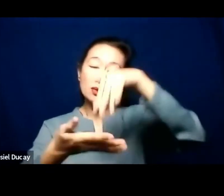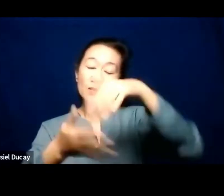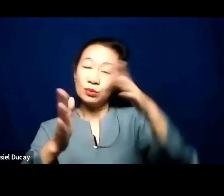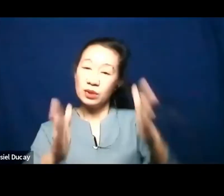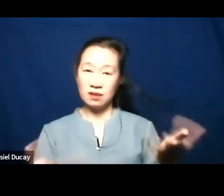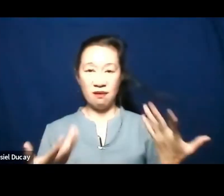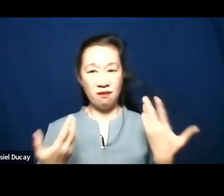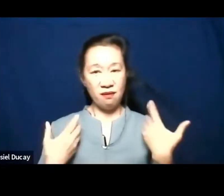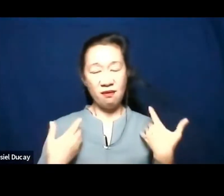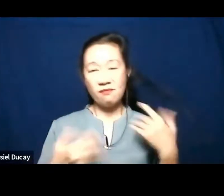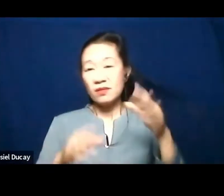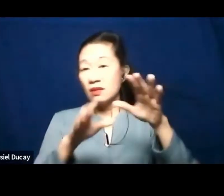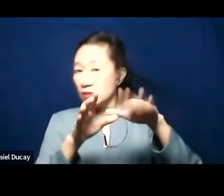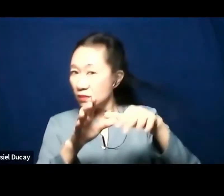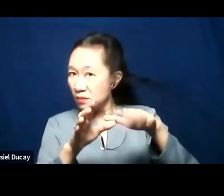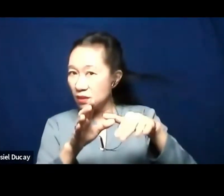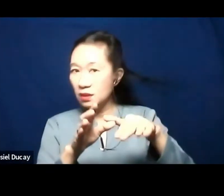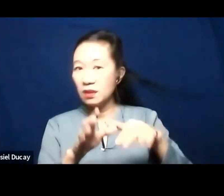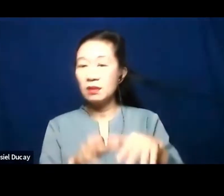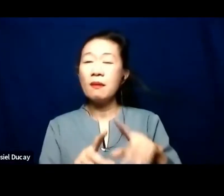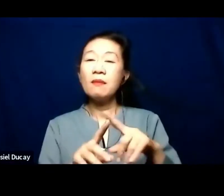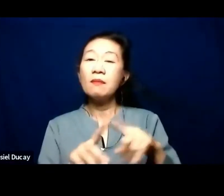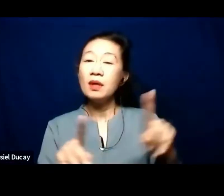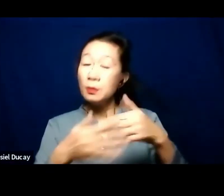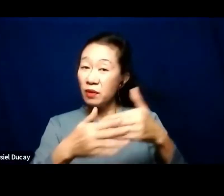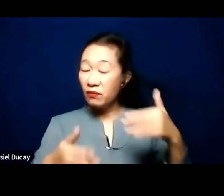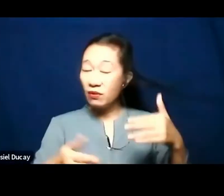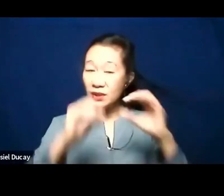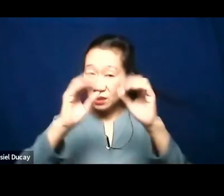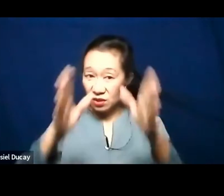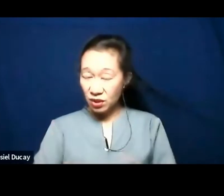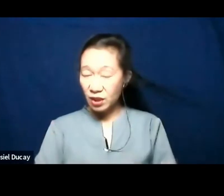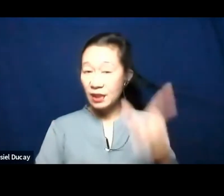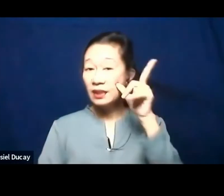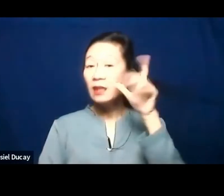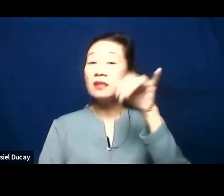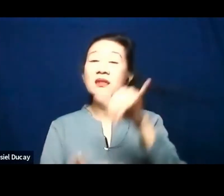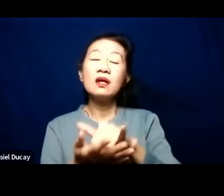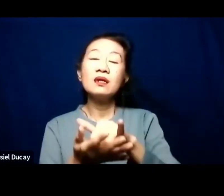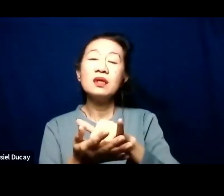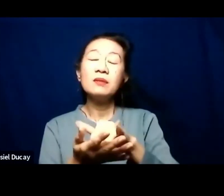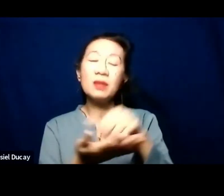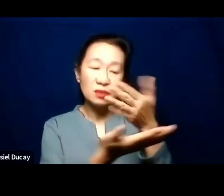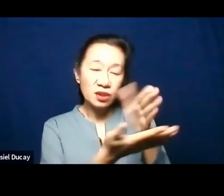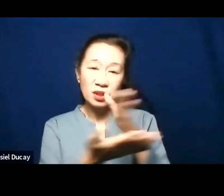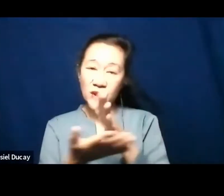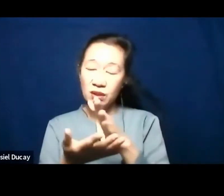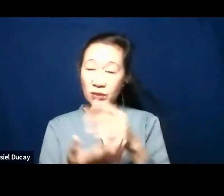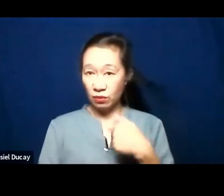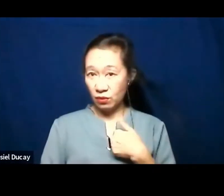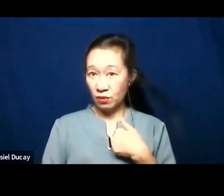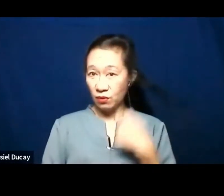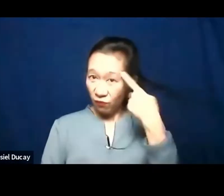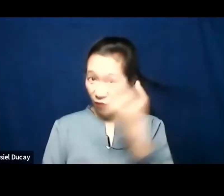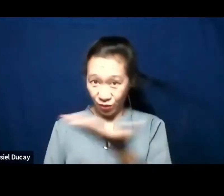may kapansanan. So bago si Teacher Landa, yan ang ibabahagi ko sa